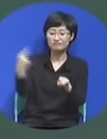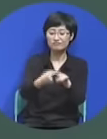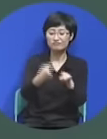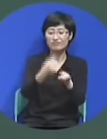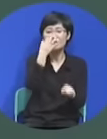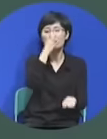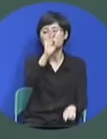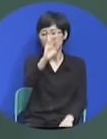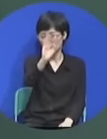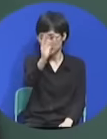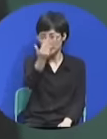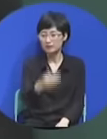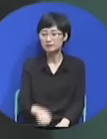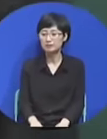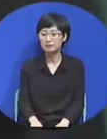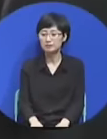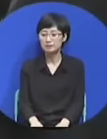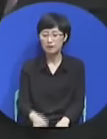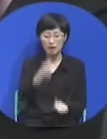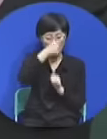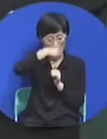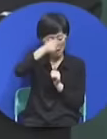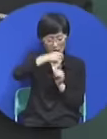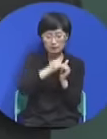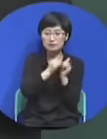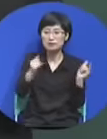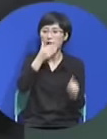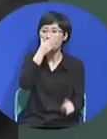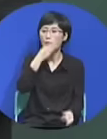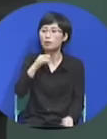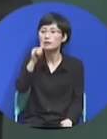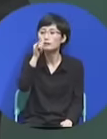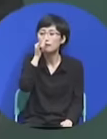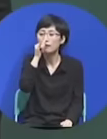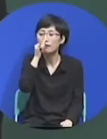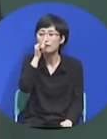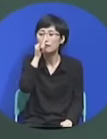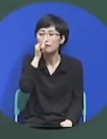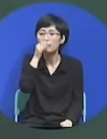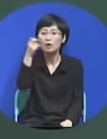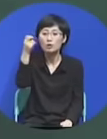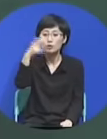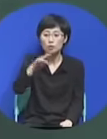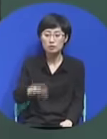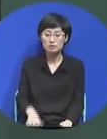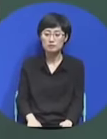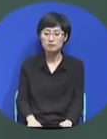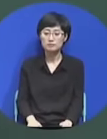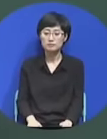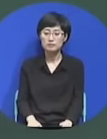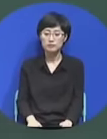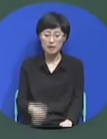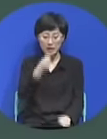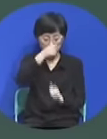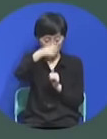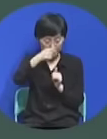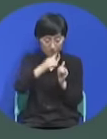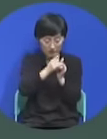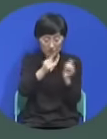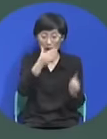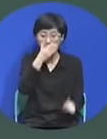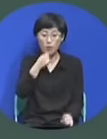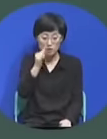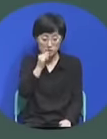될 것이다. 因为他们必称为神的儿子. 핍박받는 자 복이 있다. 受逼迫的人有福. 그래서 또 똑같은 말 두 번 했어요. 핍박받는 자 복이